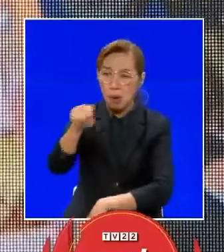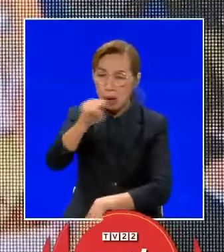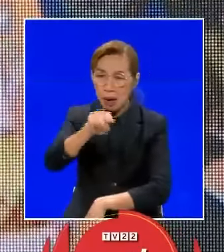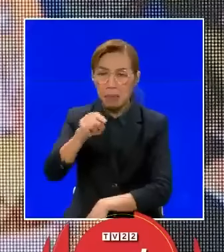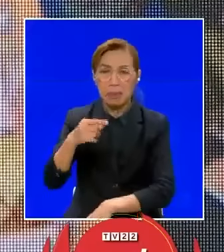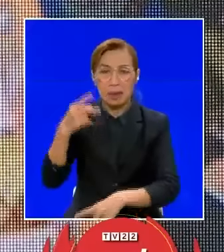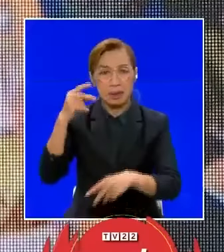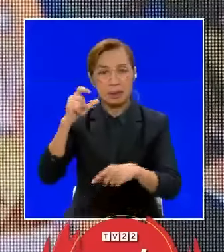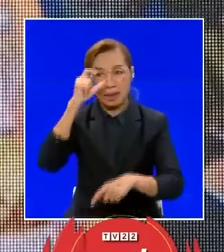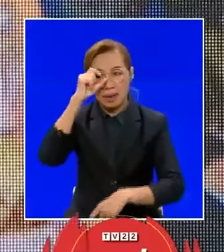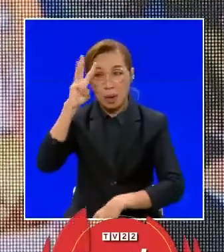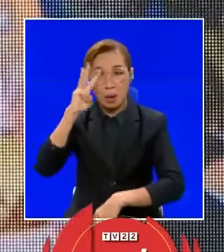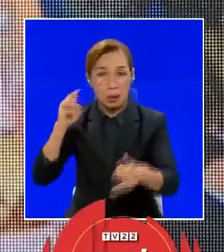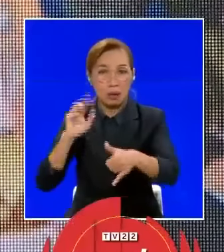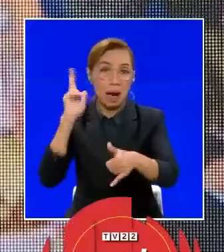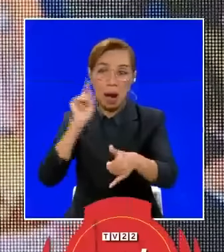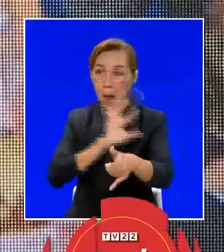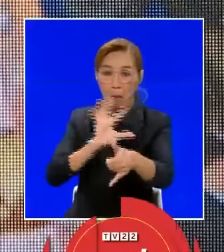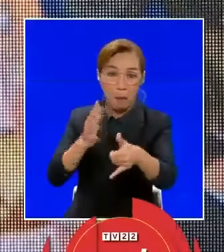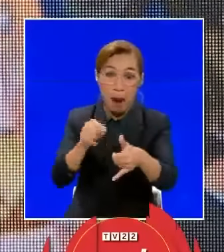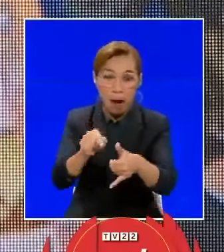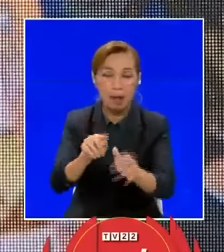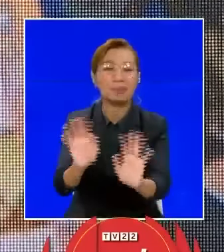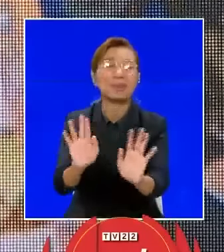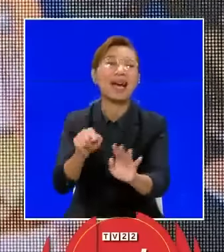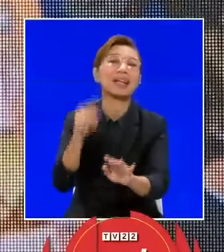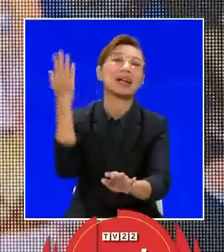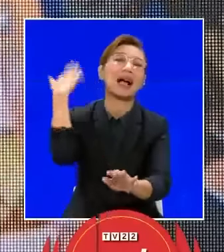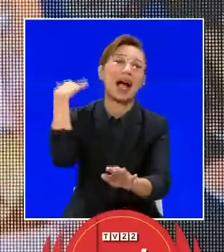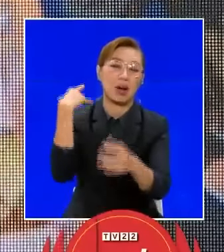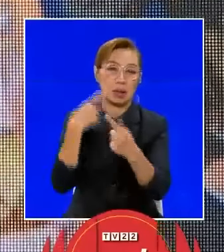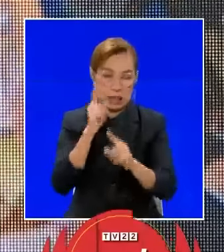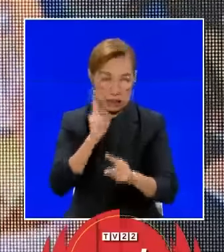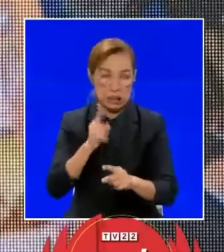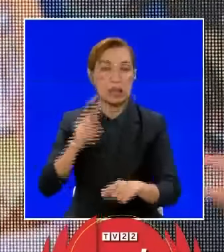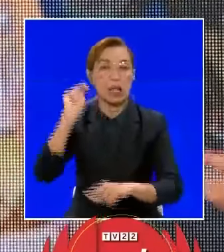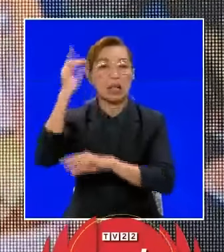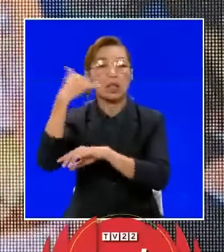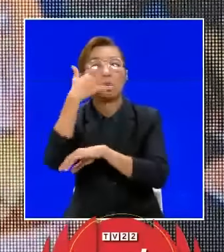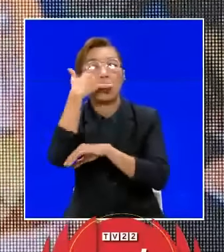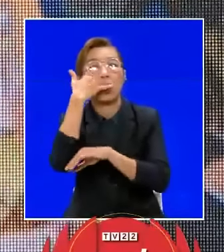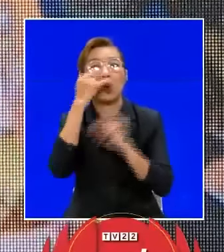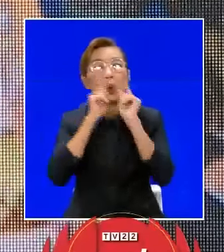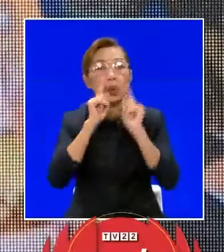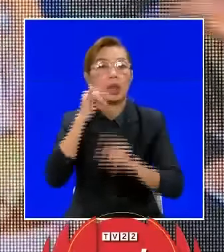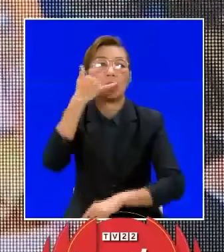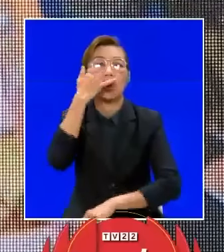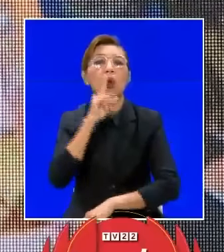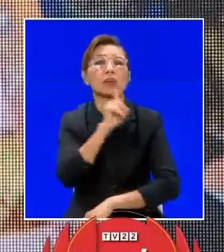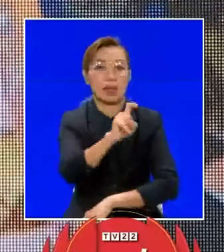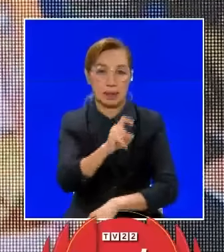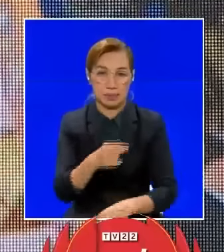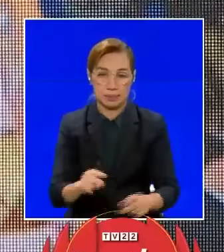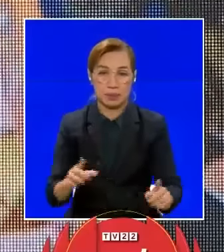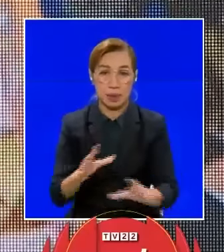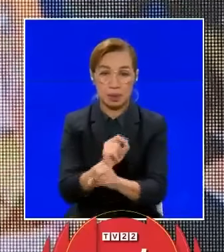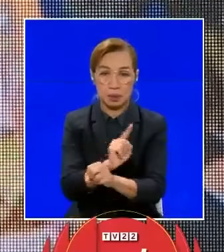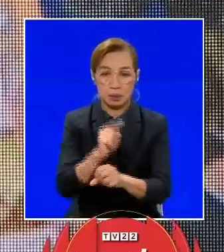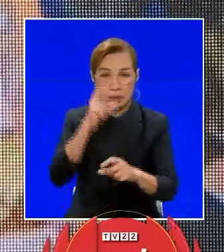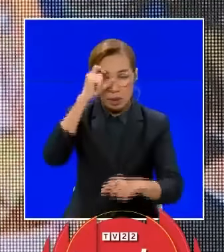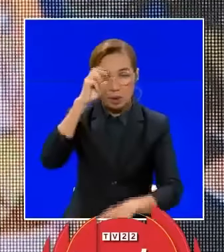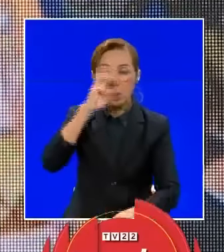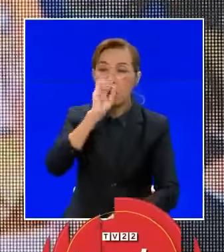เก่านะครับของอาจารย์นะครับท่านผู้ชมฮะก็ป้องกันความสับสนละกันเราโทรถามว่ายังไงแบบไหนอย่างไรบ้างก็ท่านบอกว่าอะไ